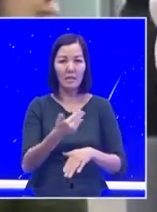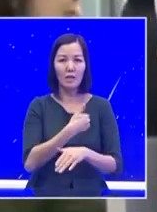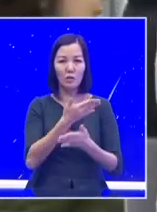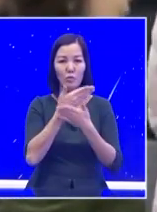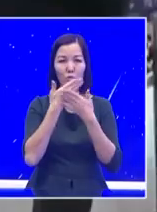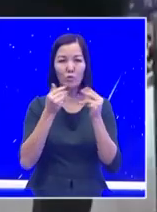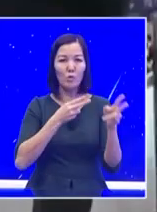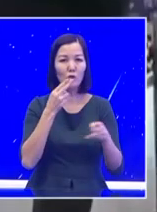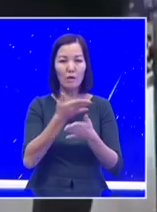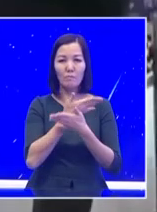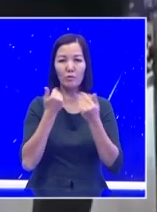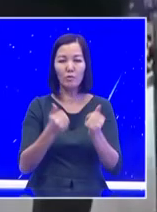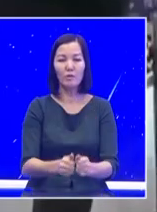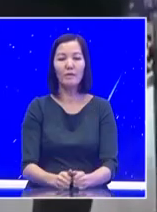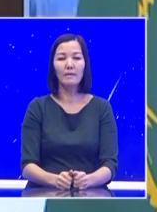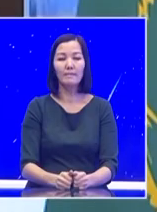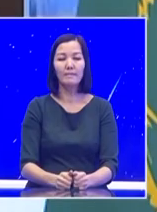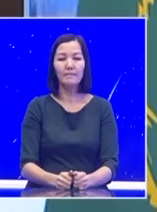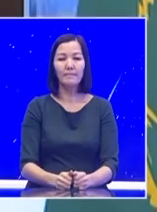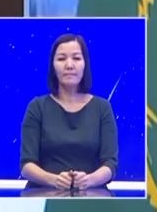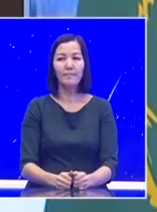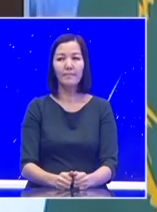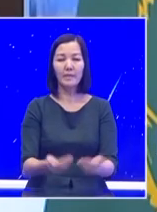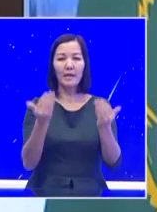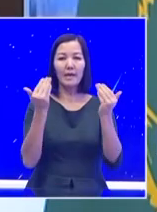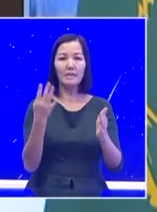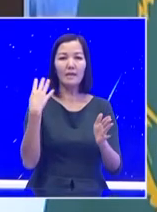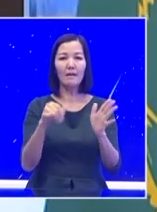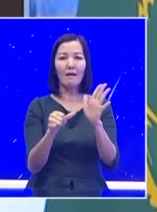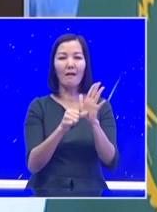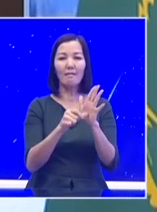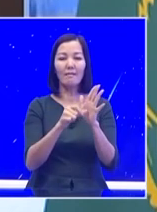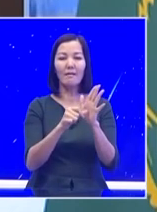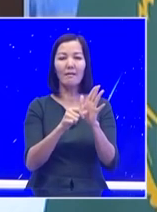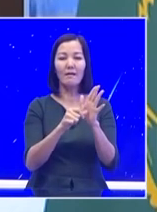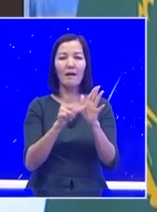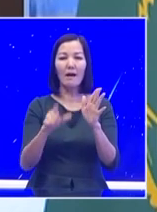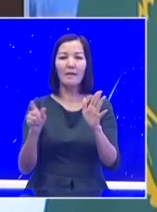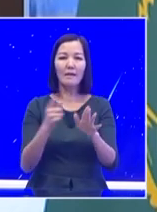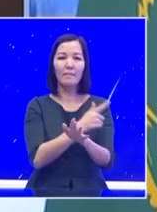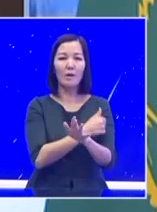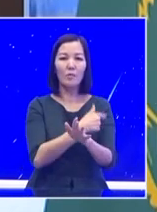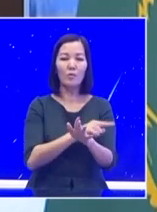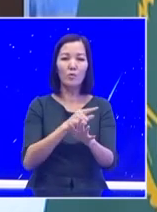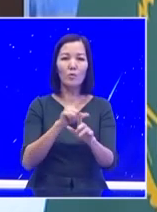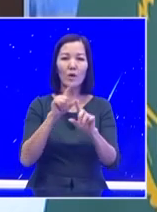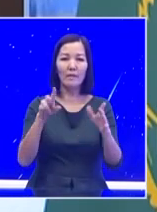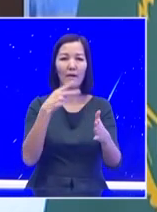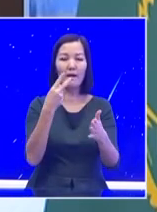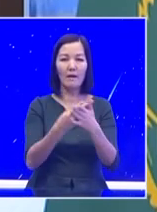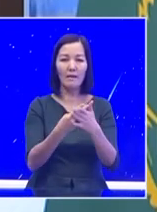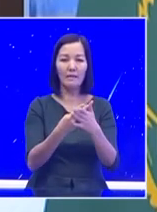дейді Жандарбек Бекшин. Қазір 46 адам ауруханада қалды. 43